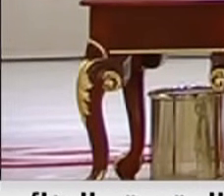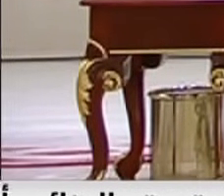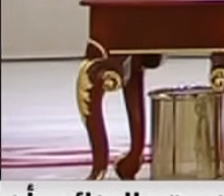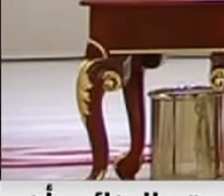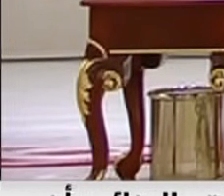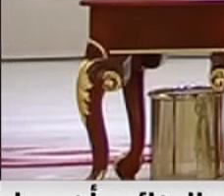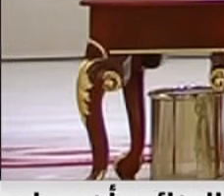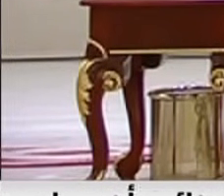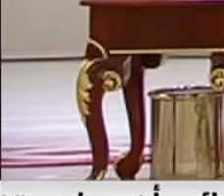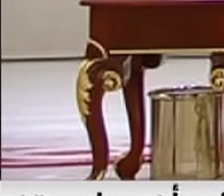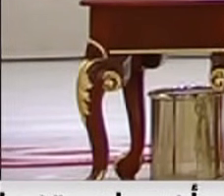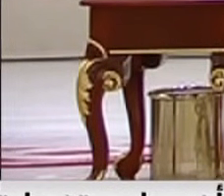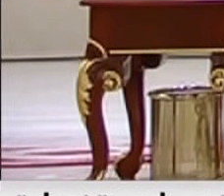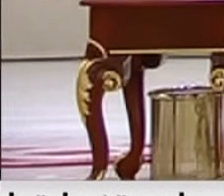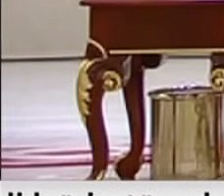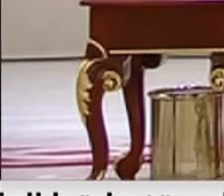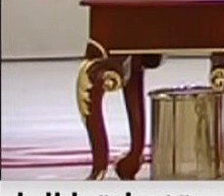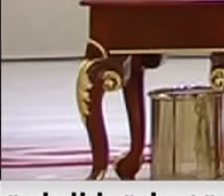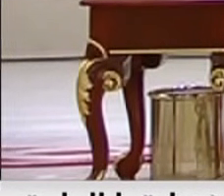التوفيق